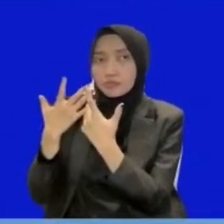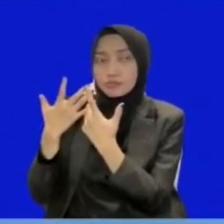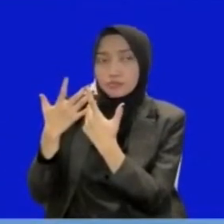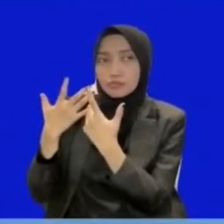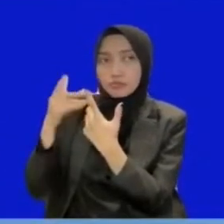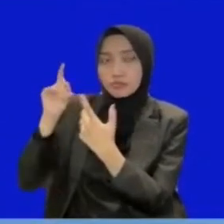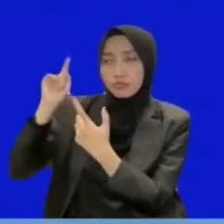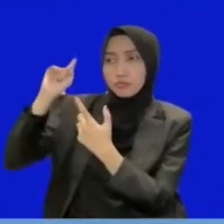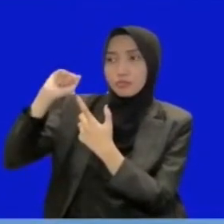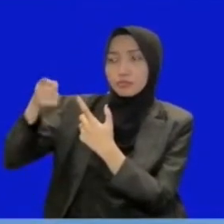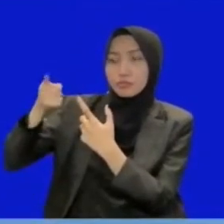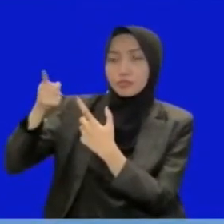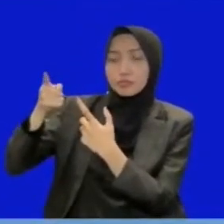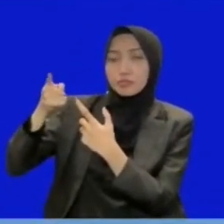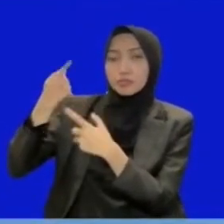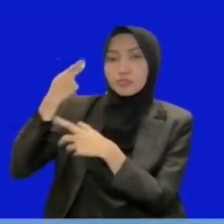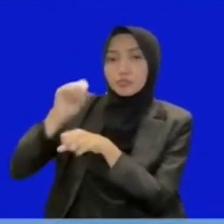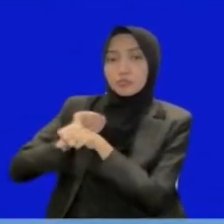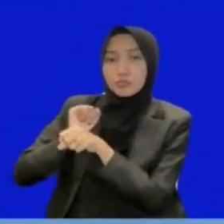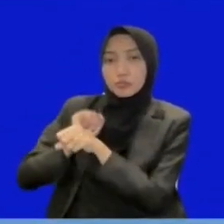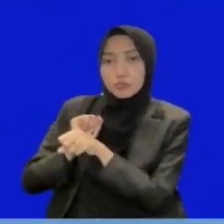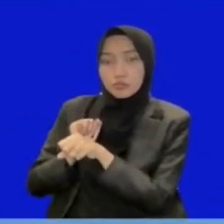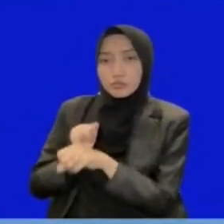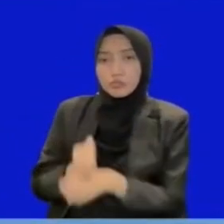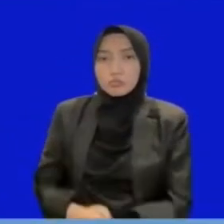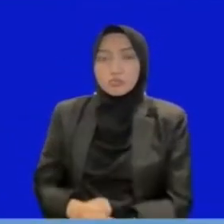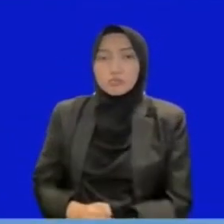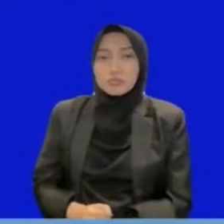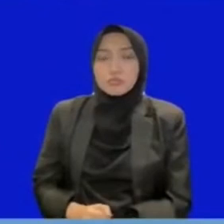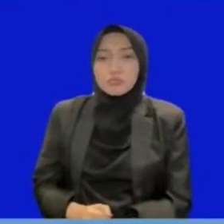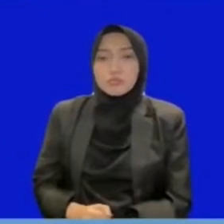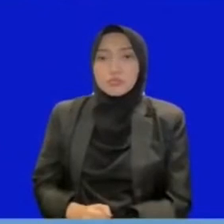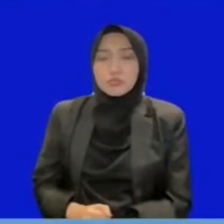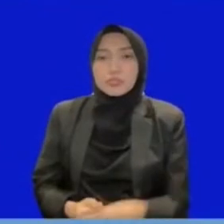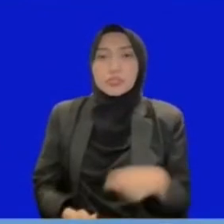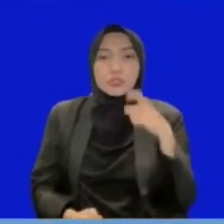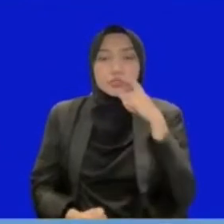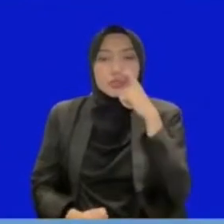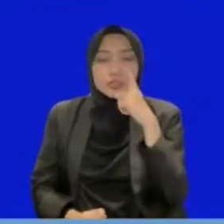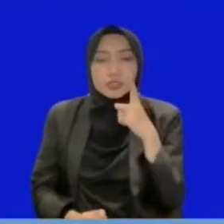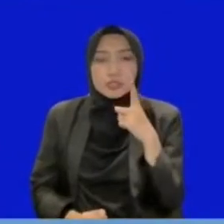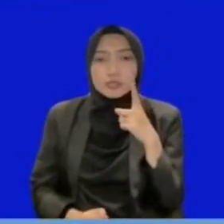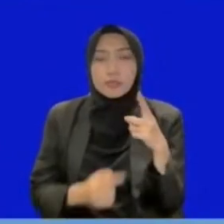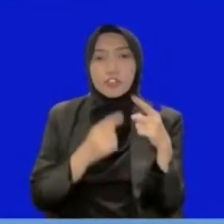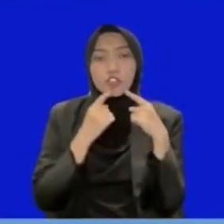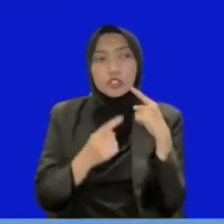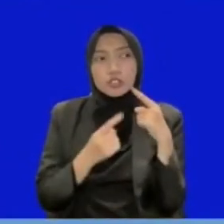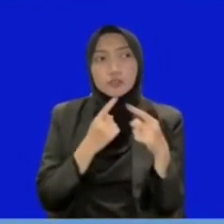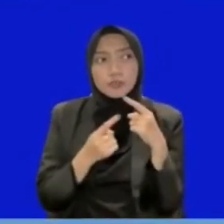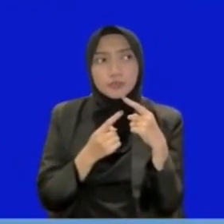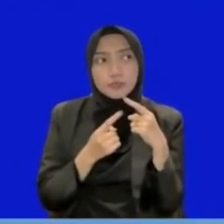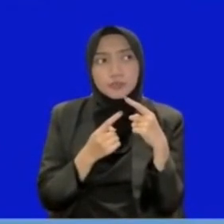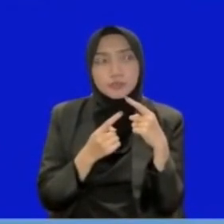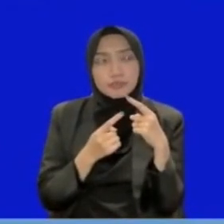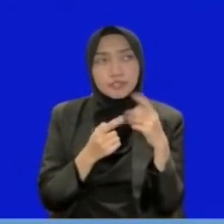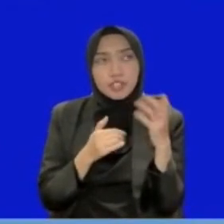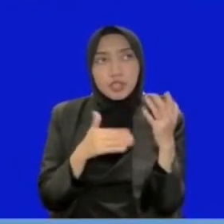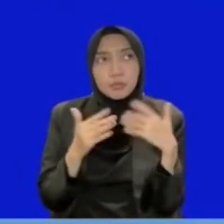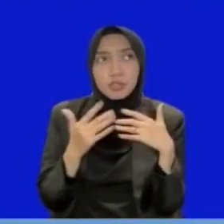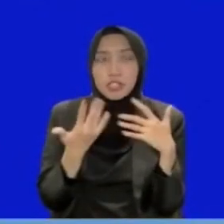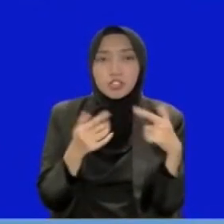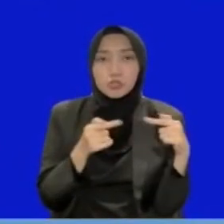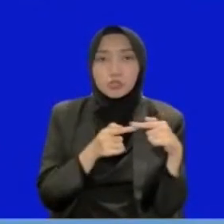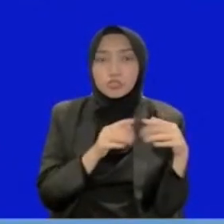Perintah gitu ya untuk pekerjaan ya. Kemudian yang hijau ini adalah koordinasi lebih ke